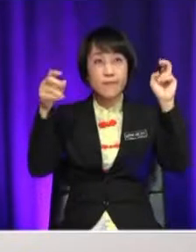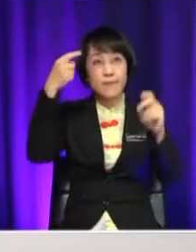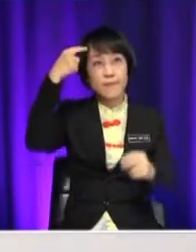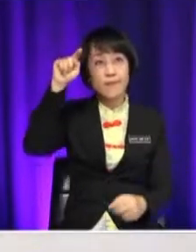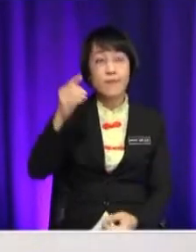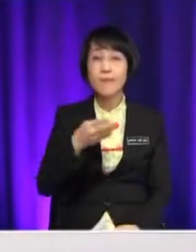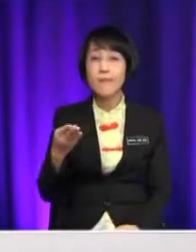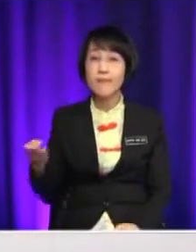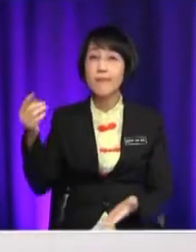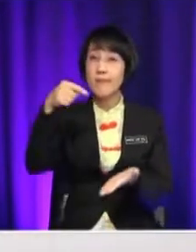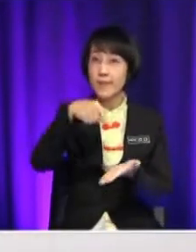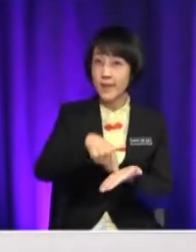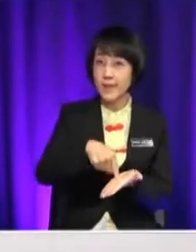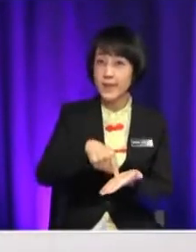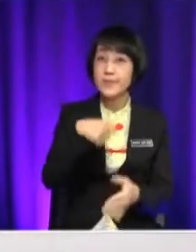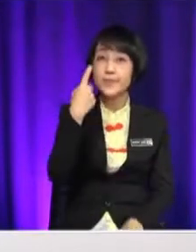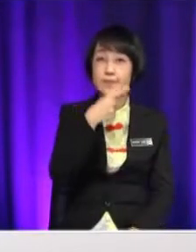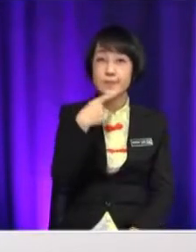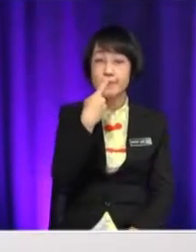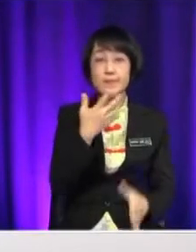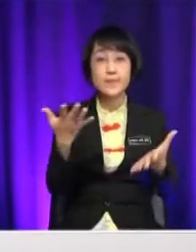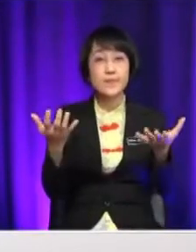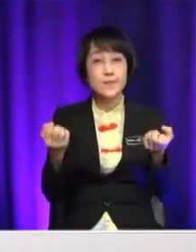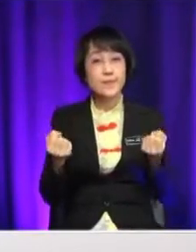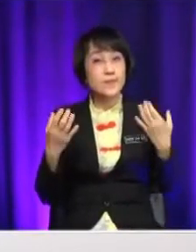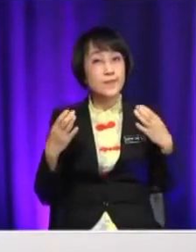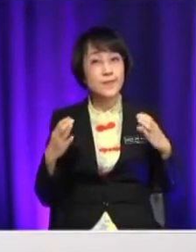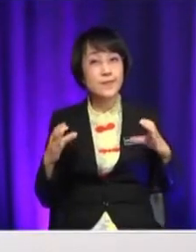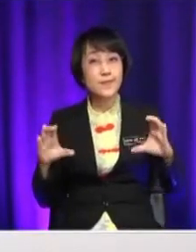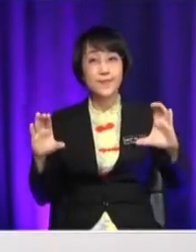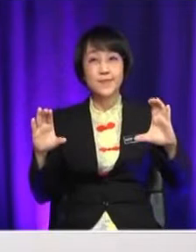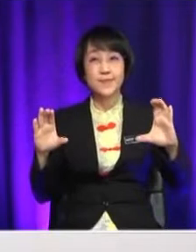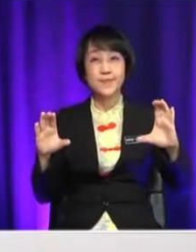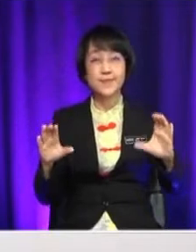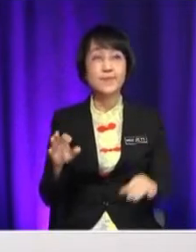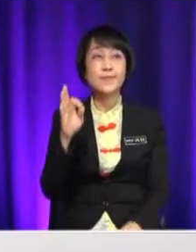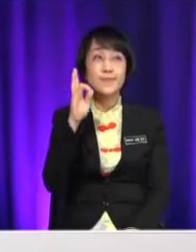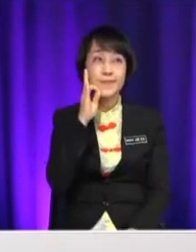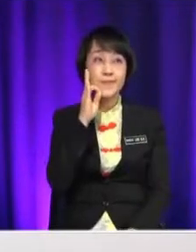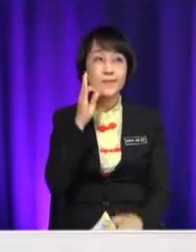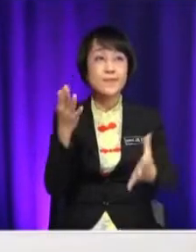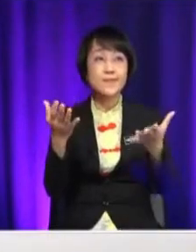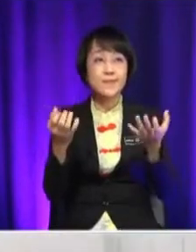Silakan. Siapa ingin cuba? Silakan. Silakan, Fatin Alia. Fatin Alia.